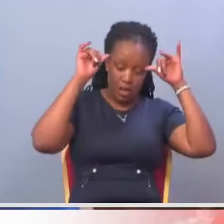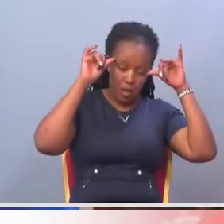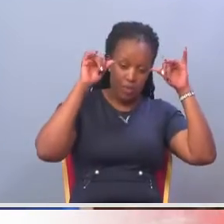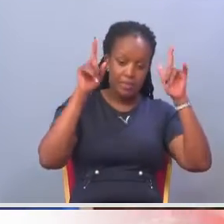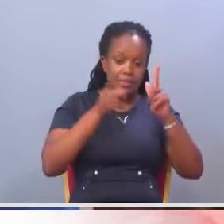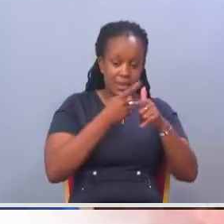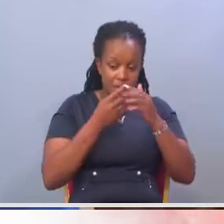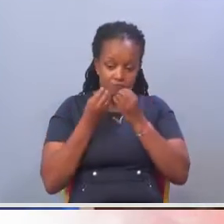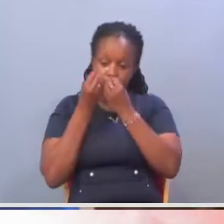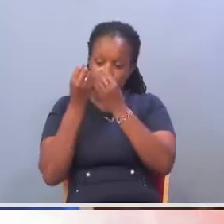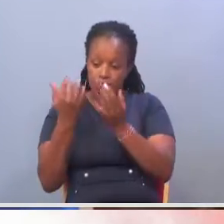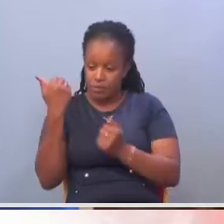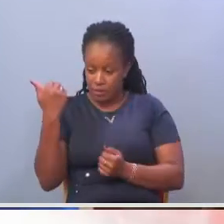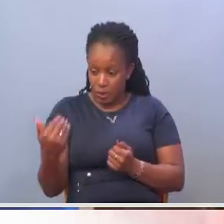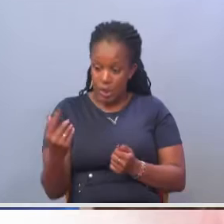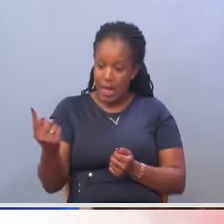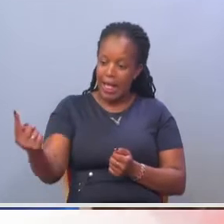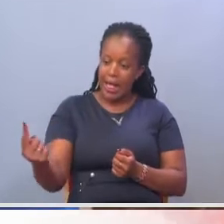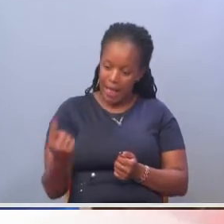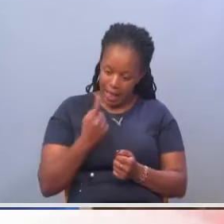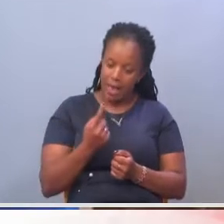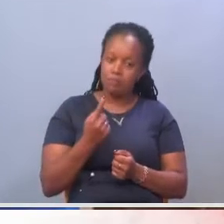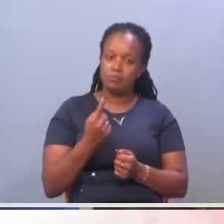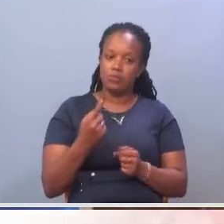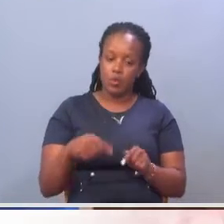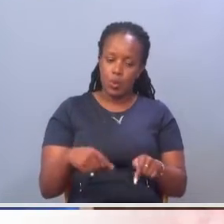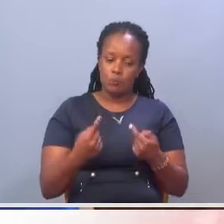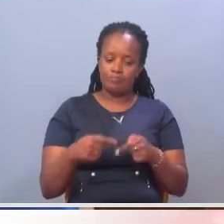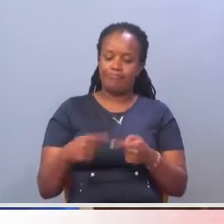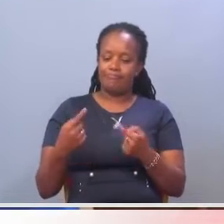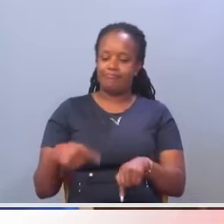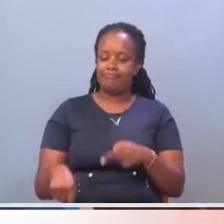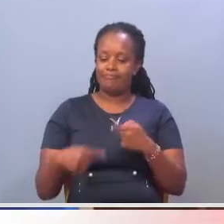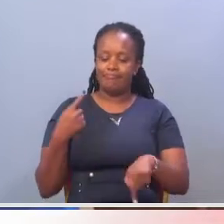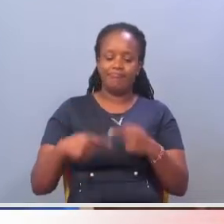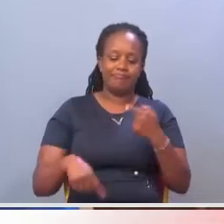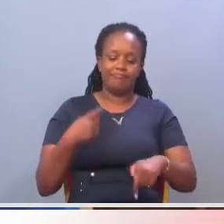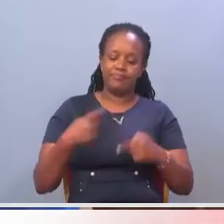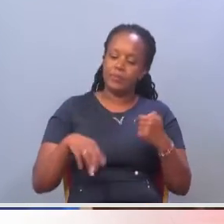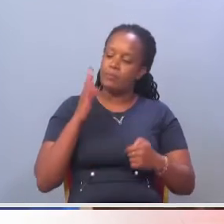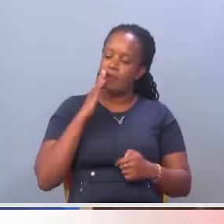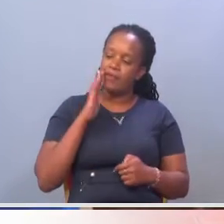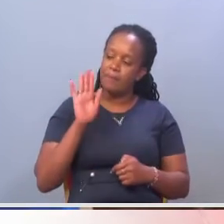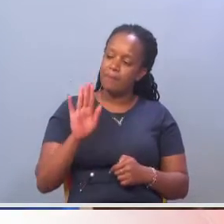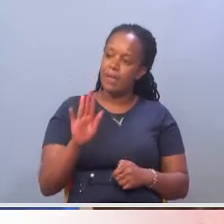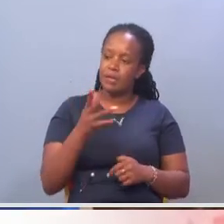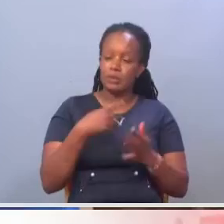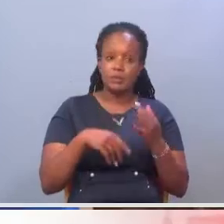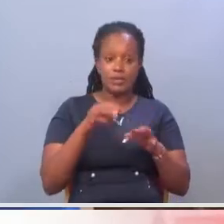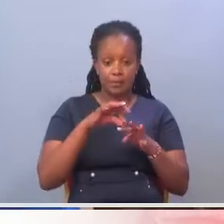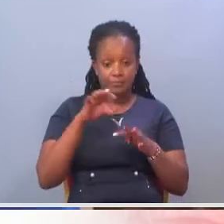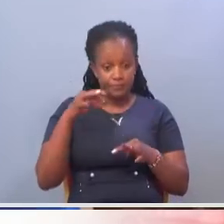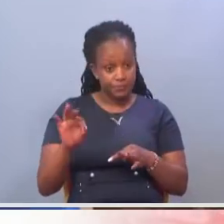kuja uanze kupigana na mama yako kuuza mboga, ajiuganue hera. Tulisomesha watoto wapate